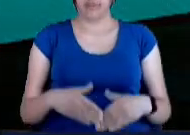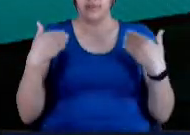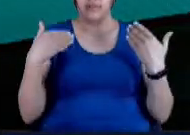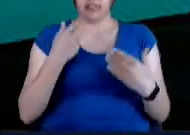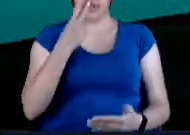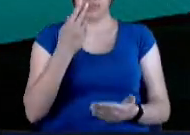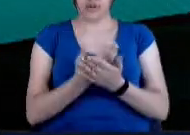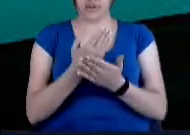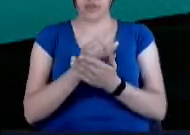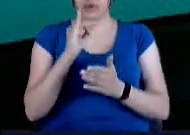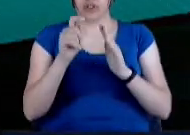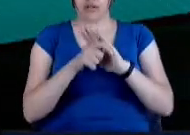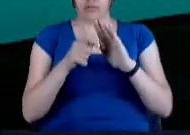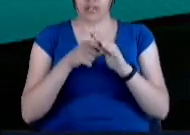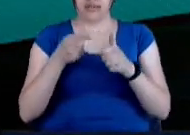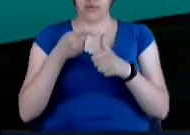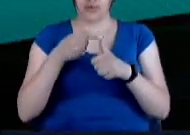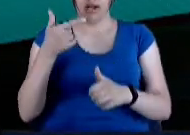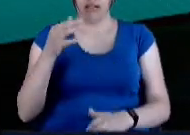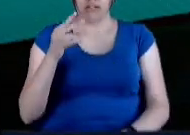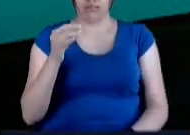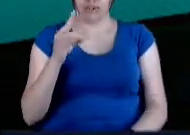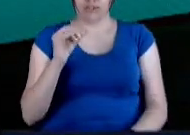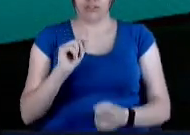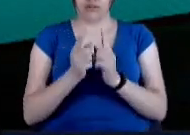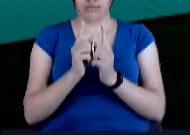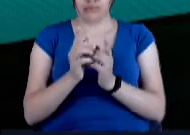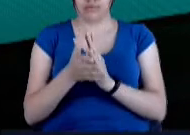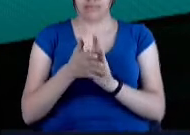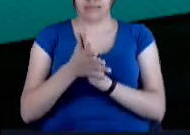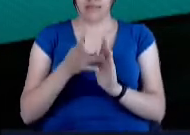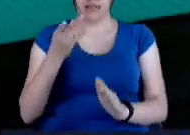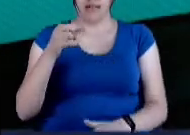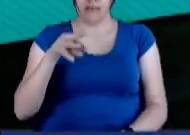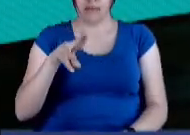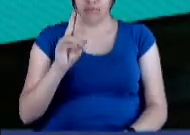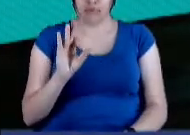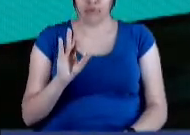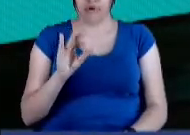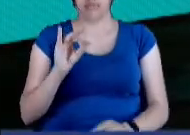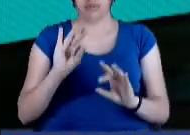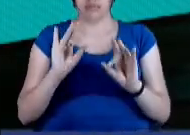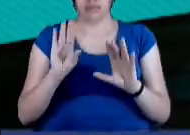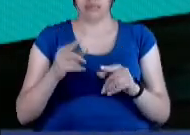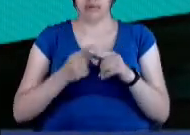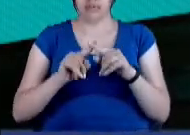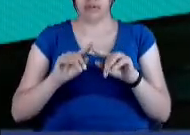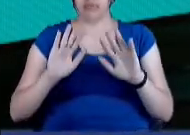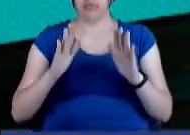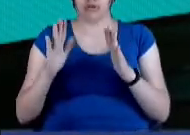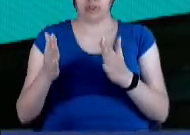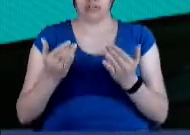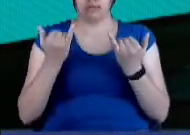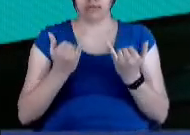Вітаю, ви дивитесь новини на ЮА Донбас. Мене звуть Галина Горишняк. Сурдопереклад забезпечує Наталя Маленко. І ми розкажемо про актуальні події